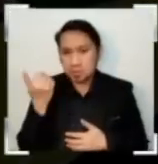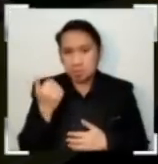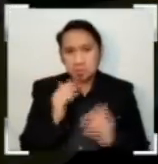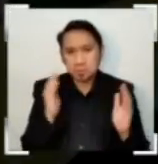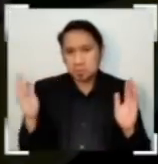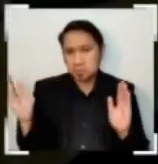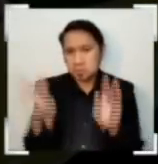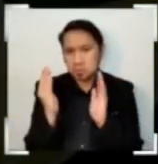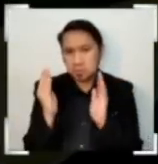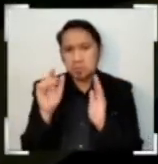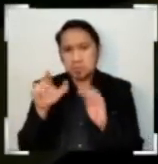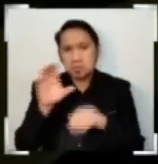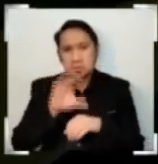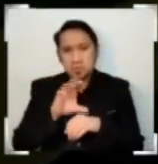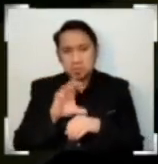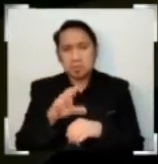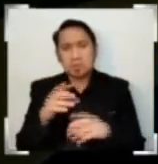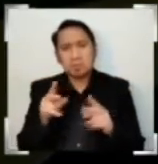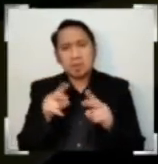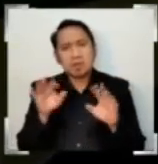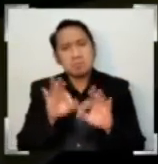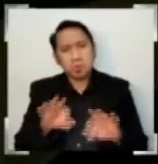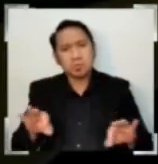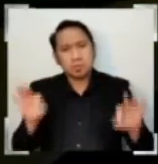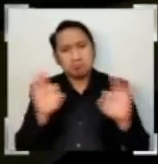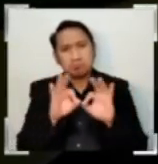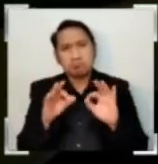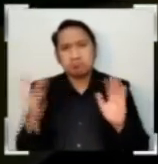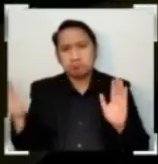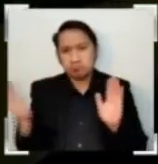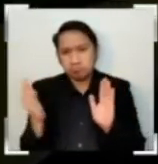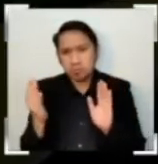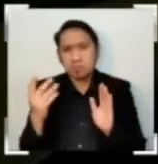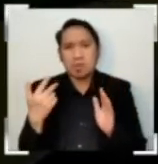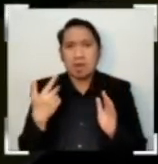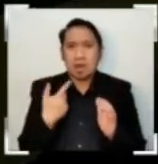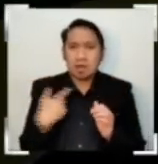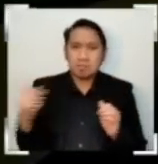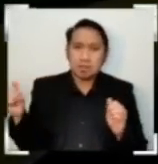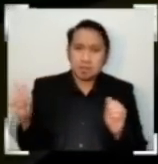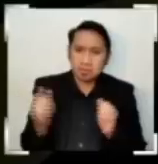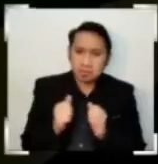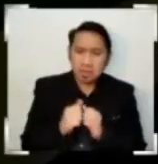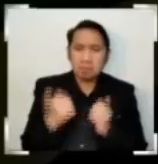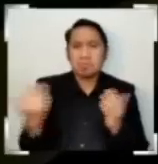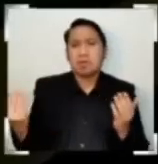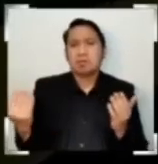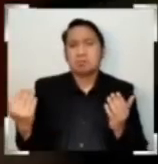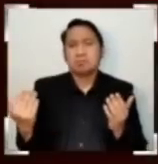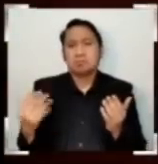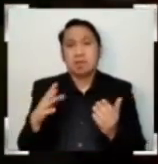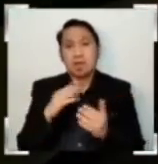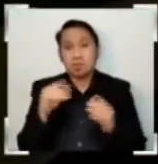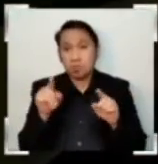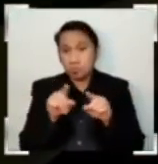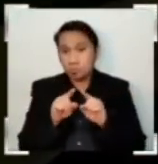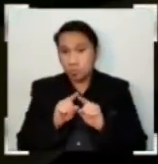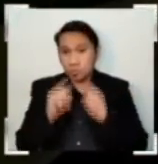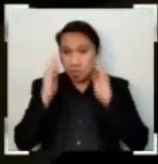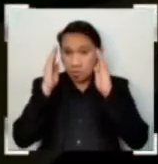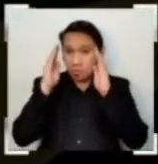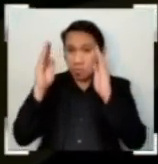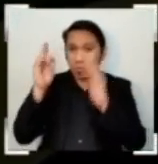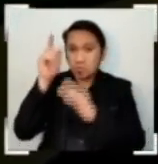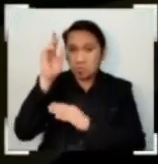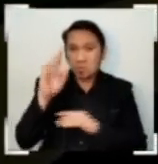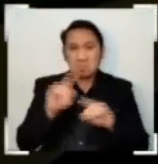kasi, tas ano po, parang may mga kasama ka, buong family nyo, tas nakapokus po kayo kay God. Kasi pag sa bahay